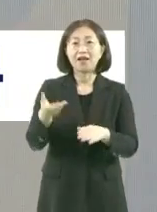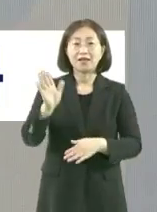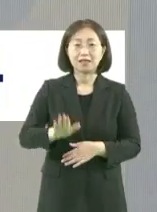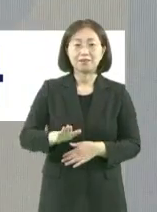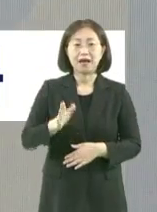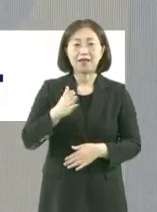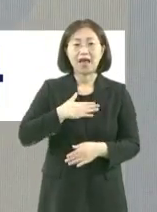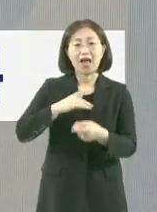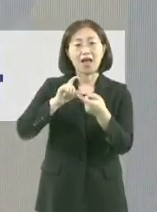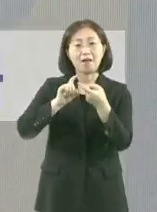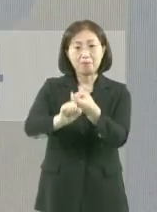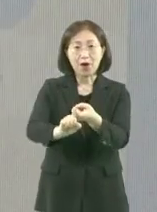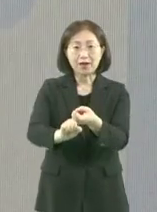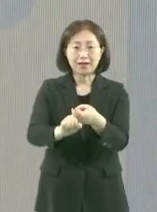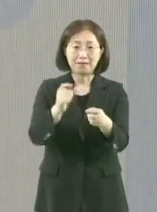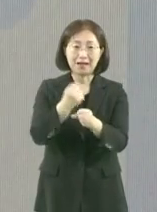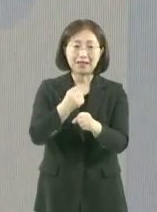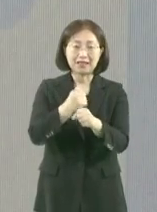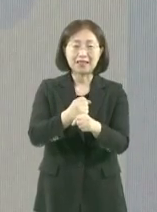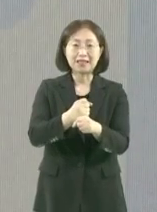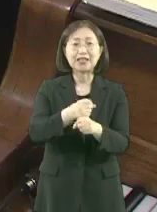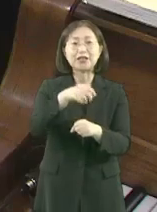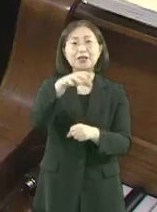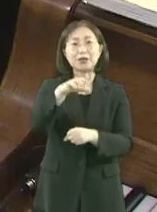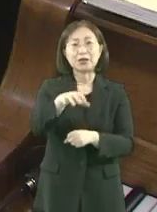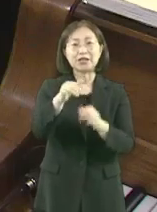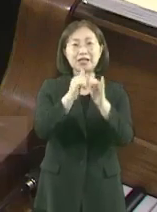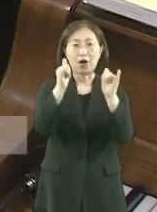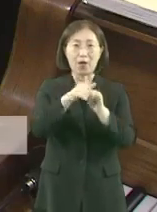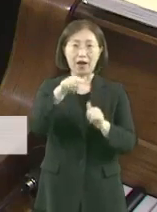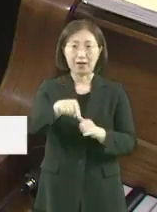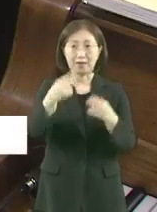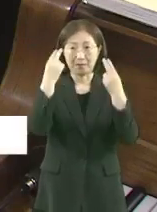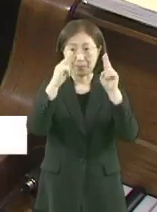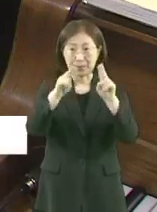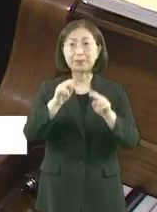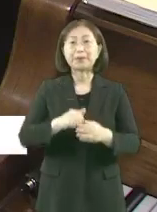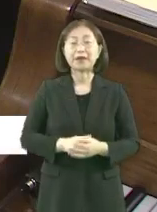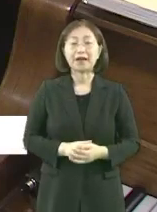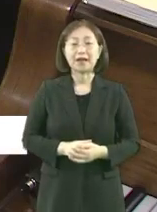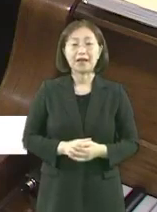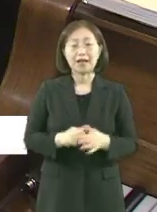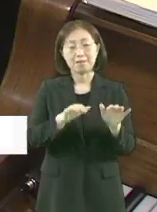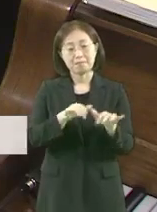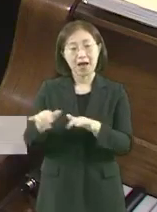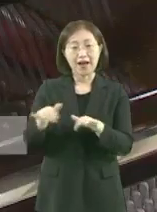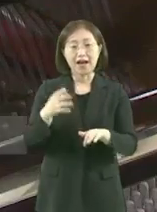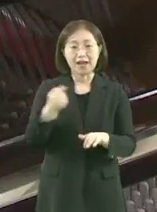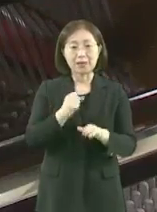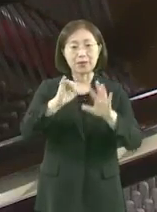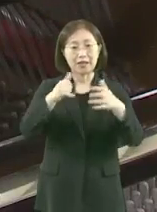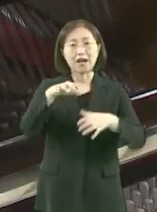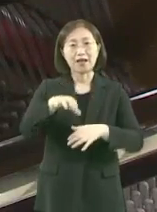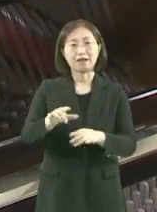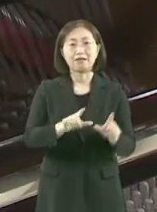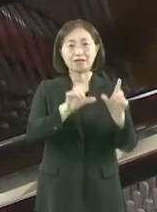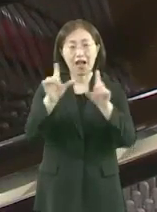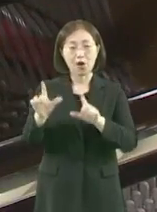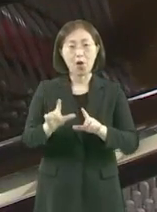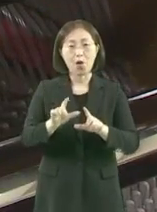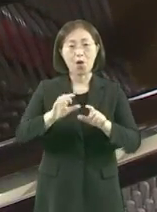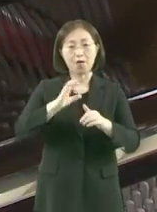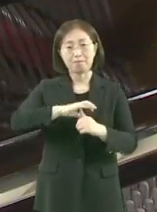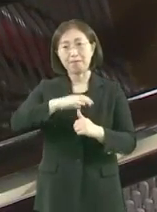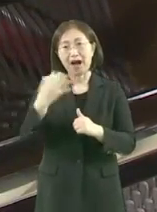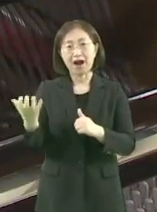편을 만드는 소통의 공간으로 바라봅니다. 그가 피아노로 세상에서 버티고 세상 밖으로